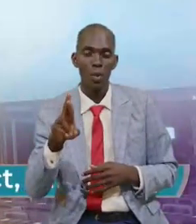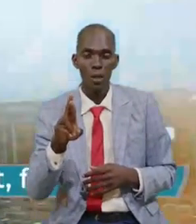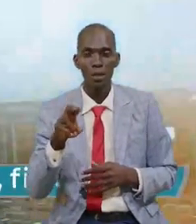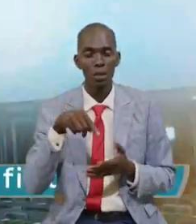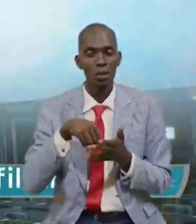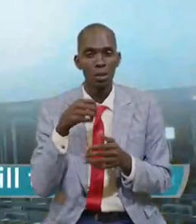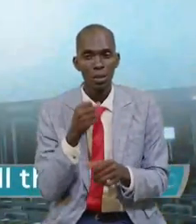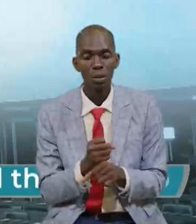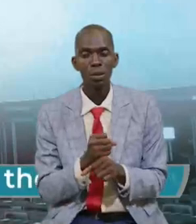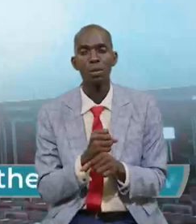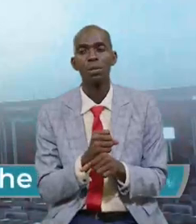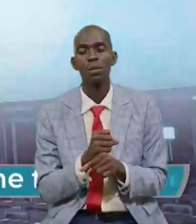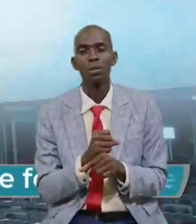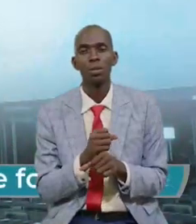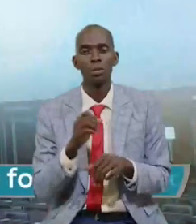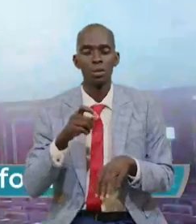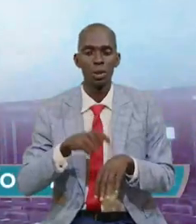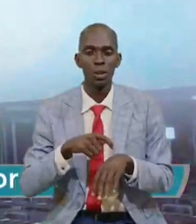seront envoyés.